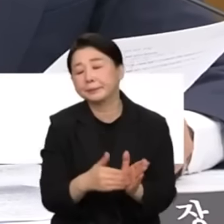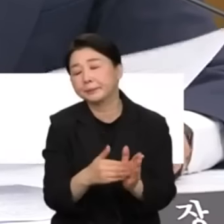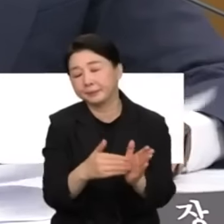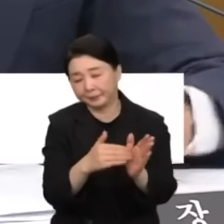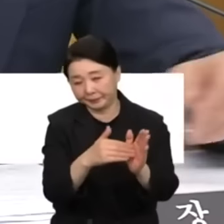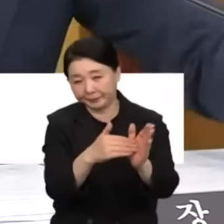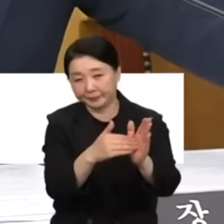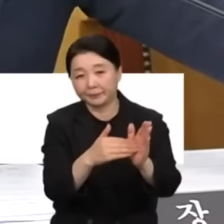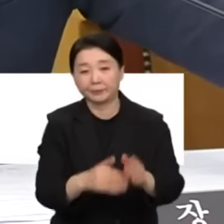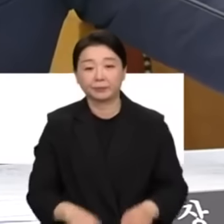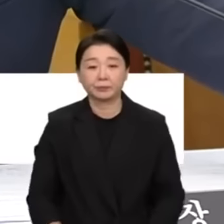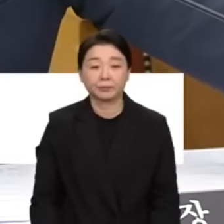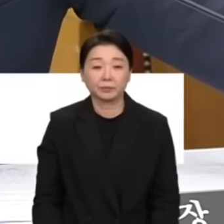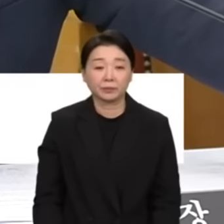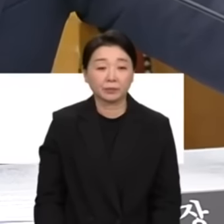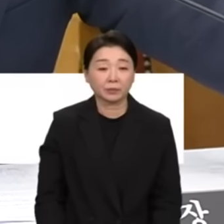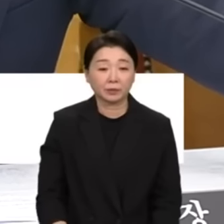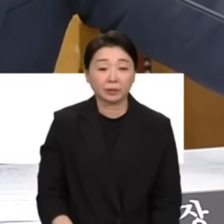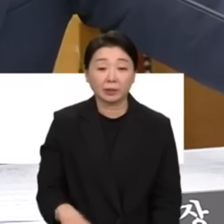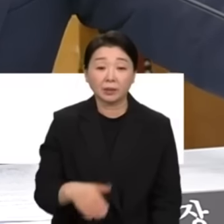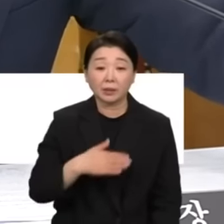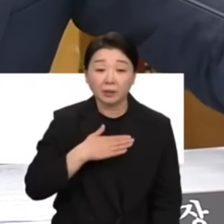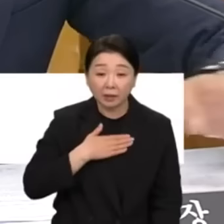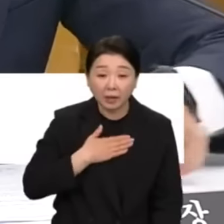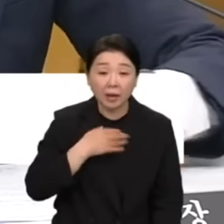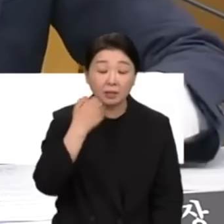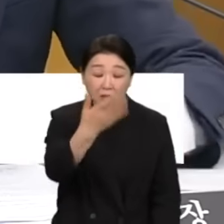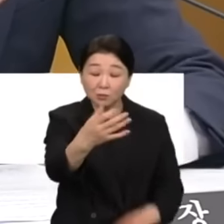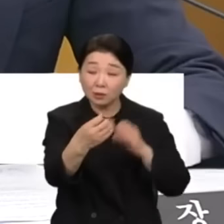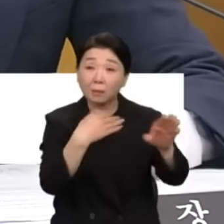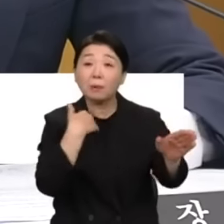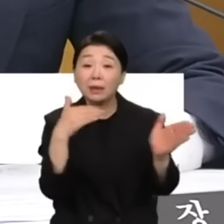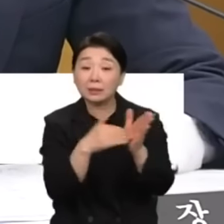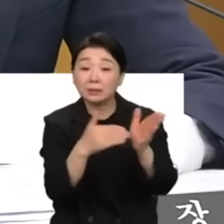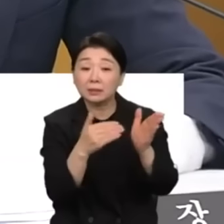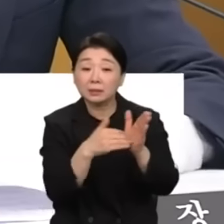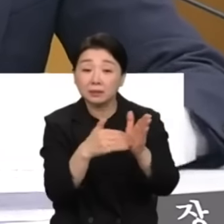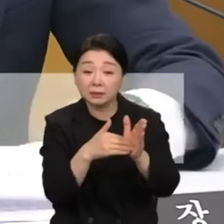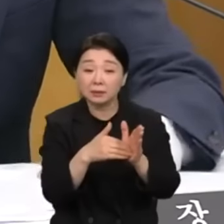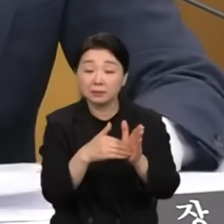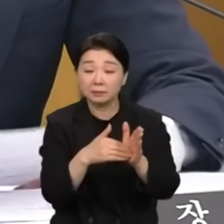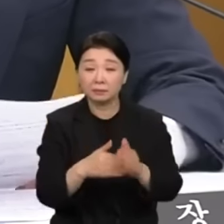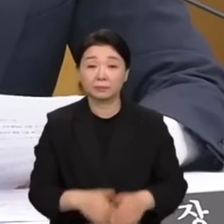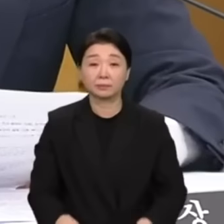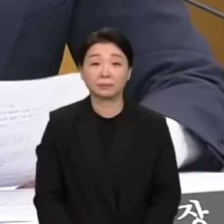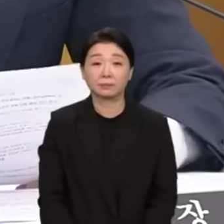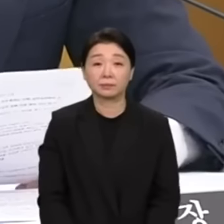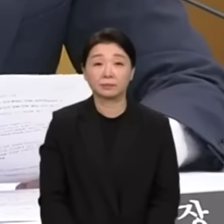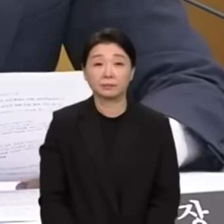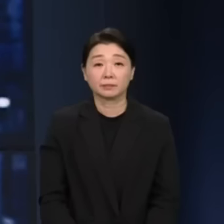정도 얘기하셨으면 충분히 휴가 조치하면 되겠네 질문 라고 안내를 좀 했던 답변 위원장님께 요구하시고요.